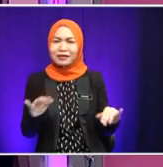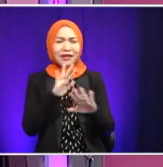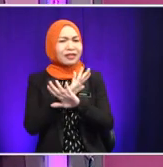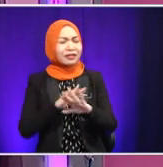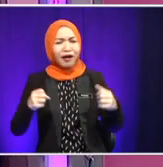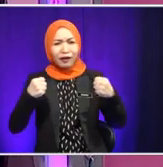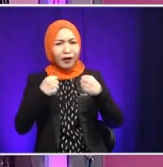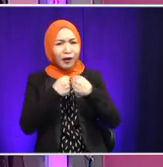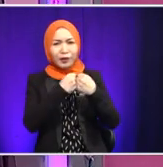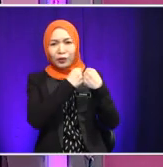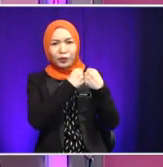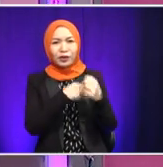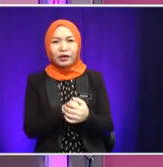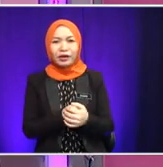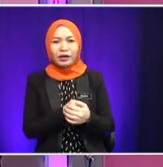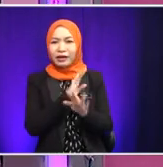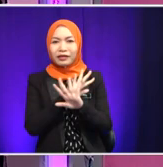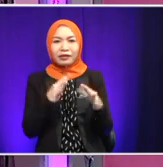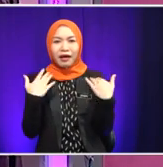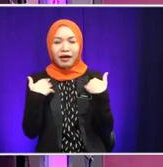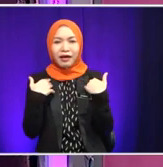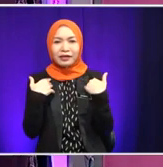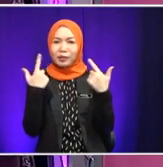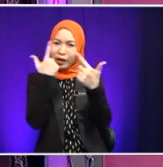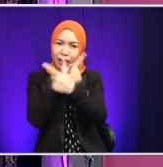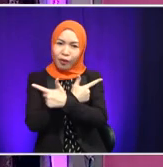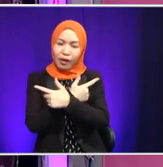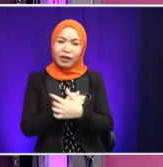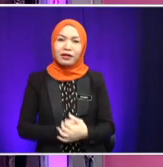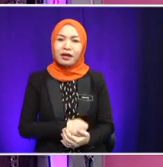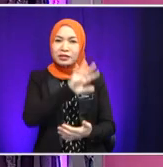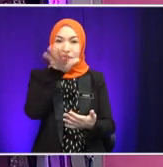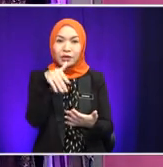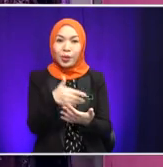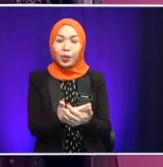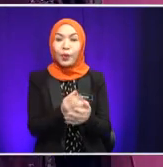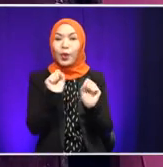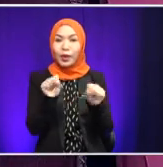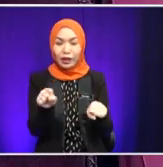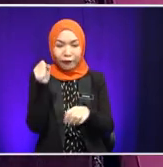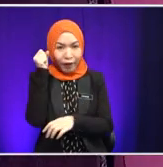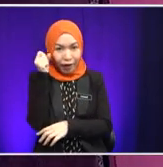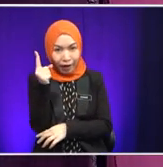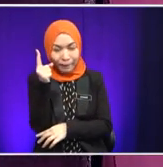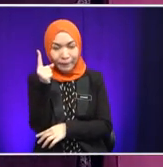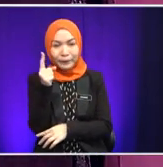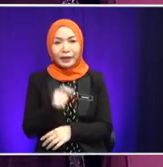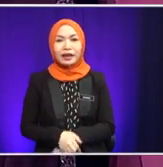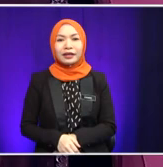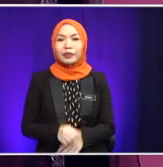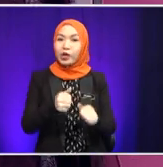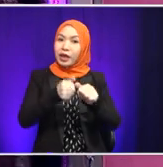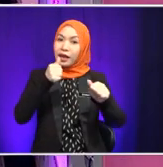mereka bekerja sama bersama-sama karena tugas tersebut mereka dapat memahami keindahan ini dapat mengingatkan juga konflik ya